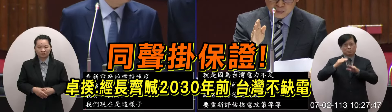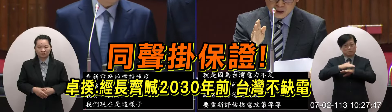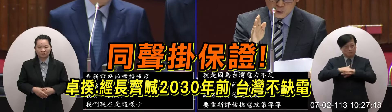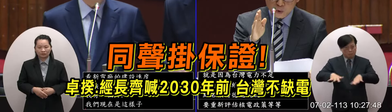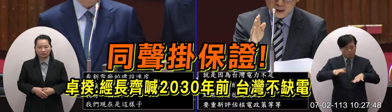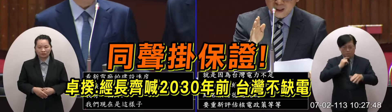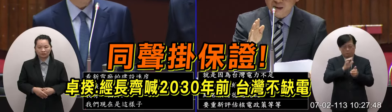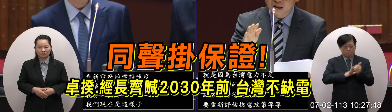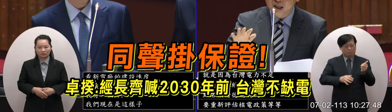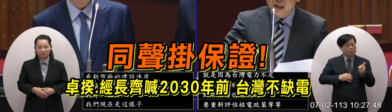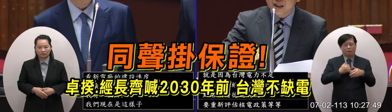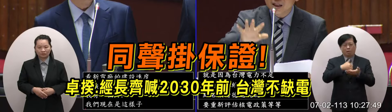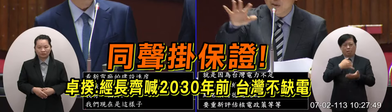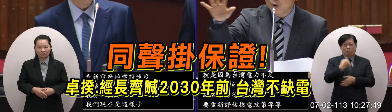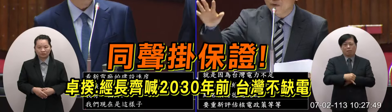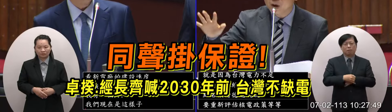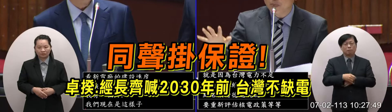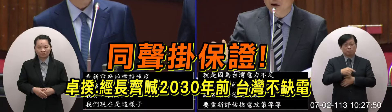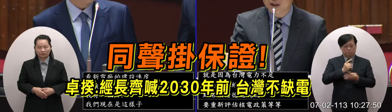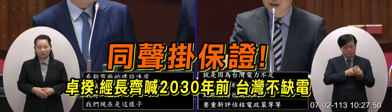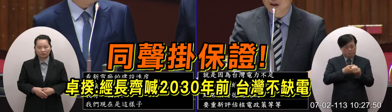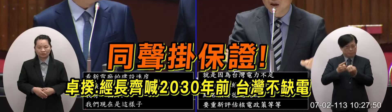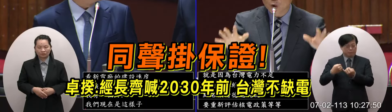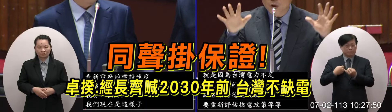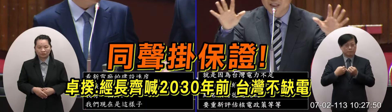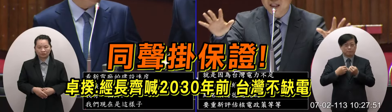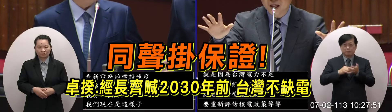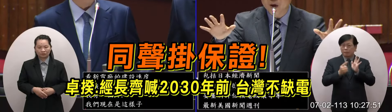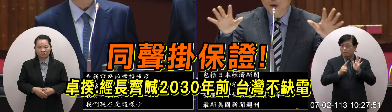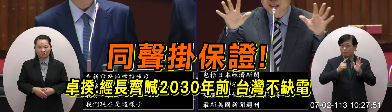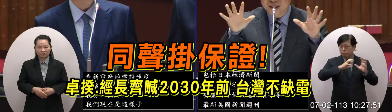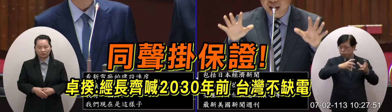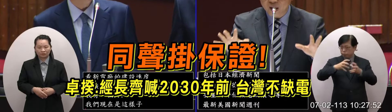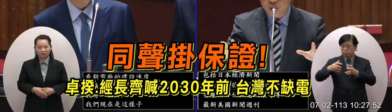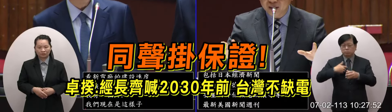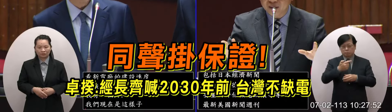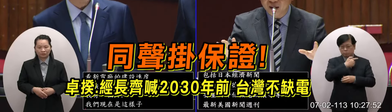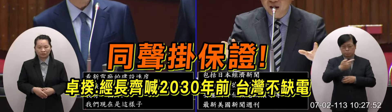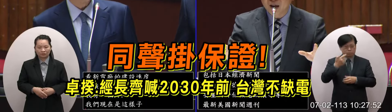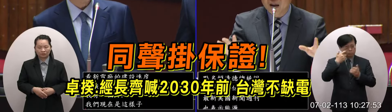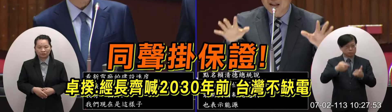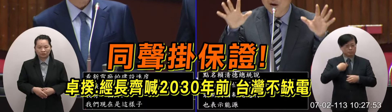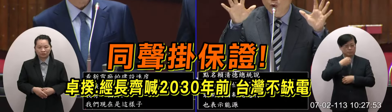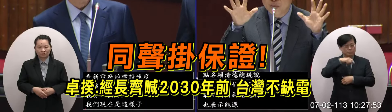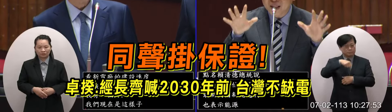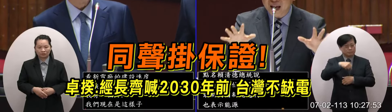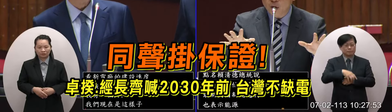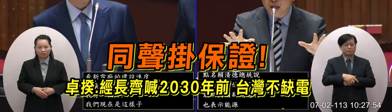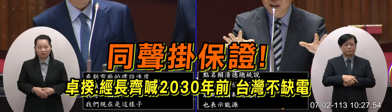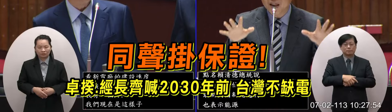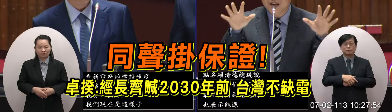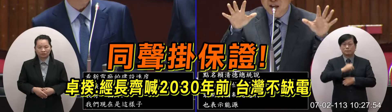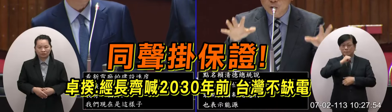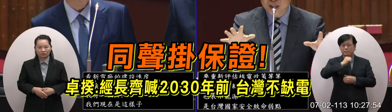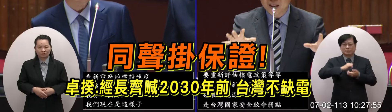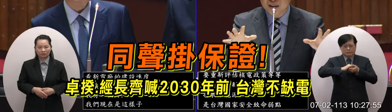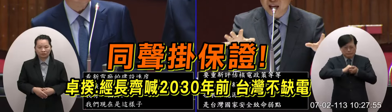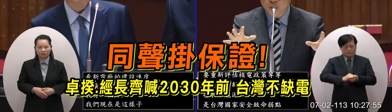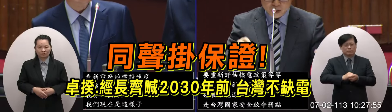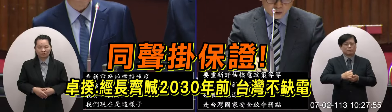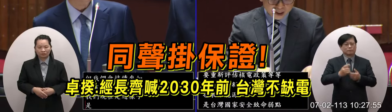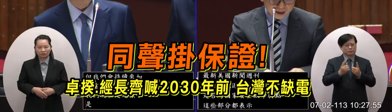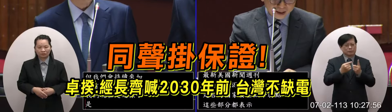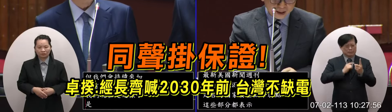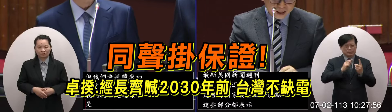全的致命弱点。哈，这些部分都表示国际很关心台湾。哈，那我们台湾一定更关